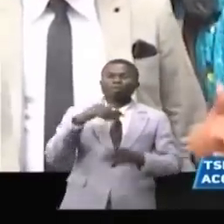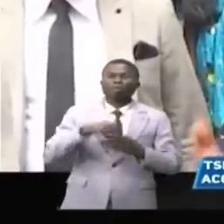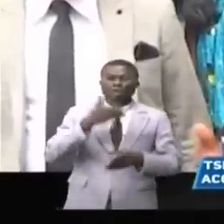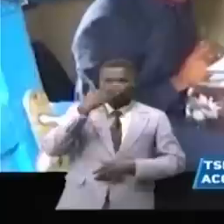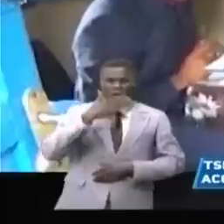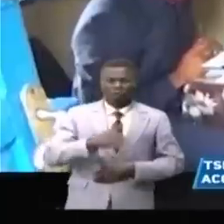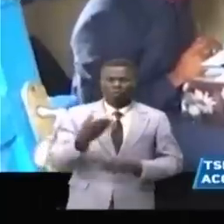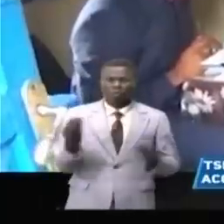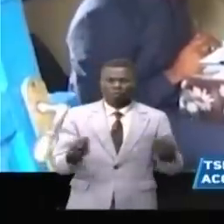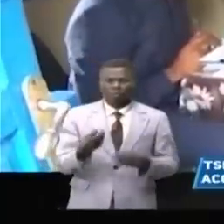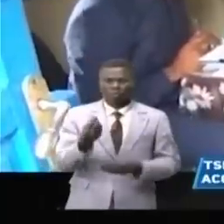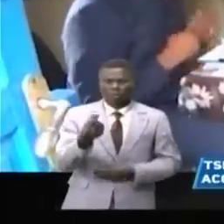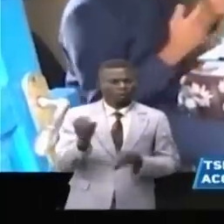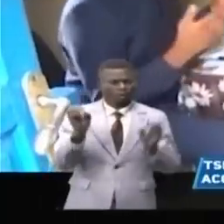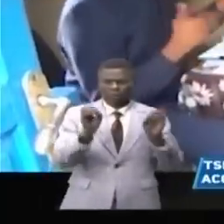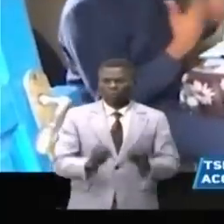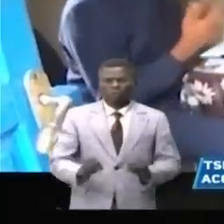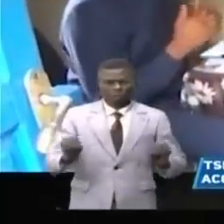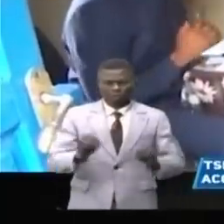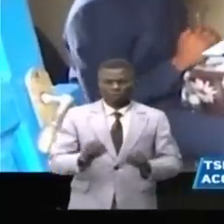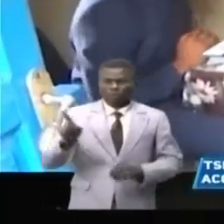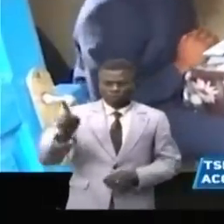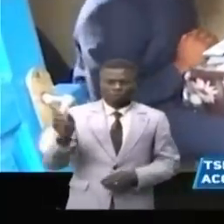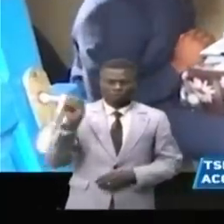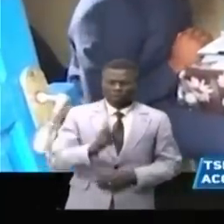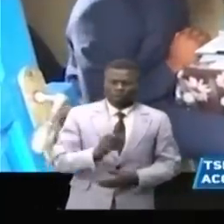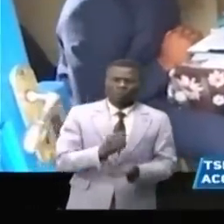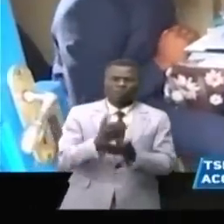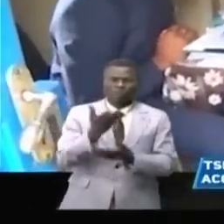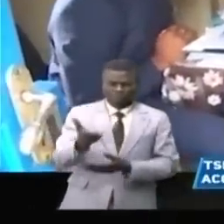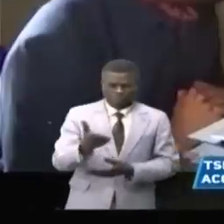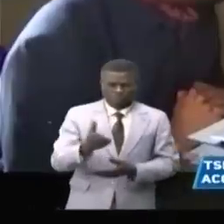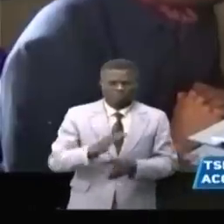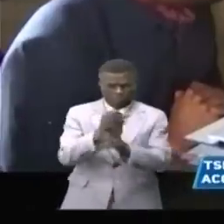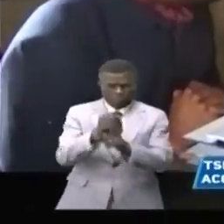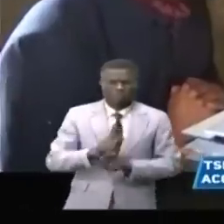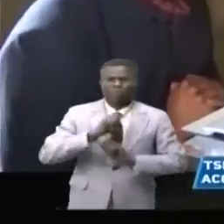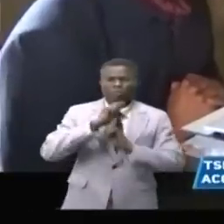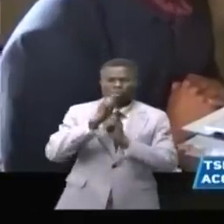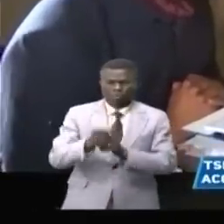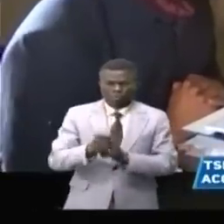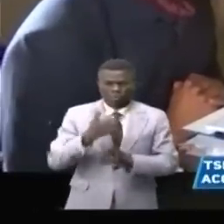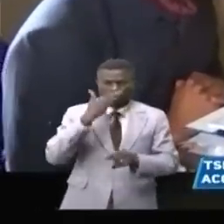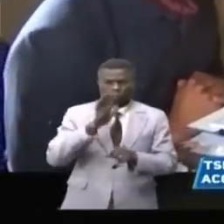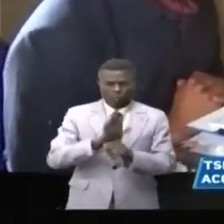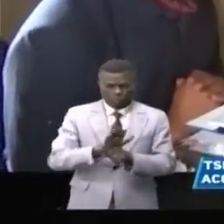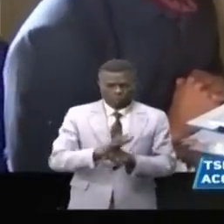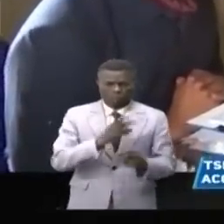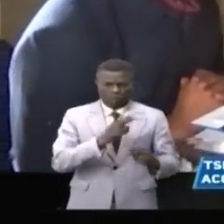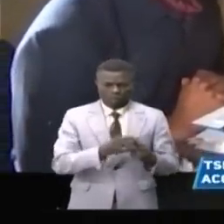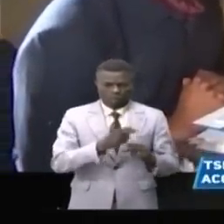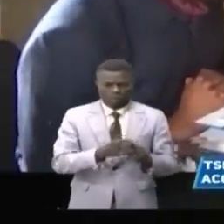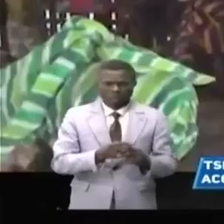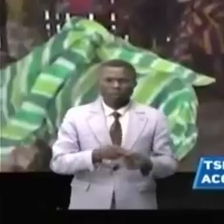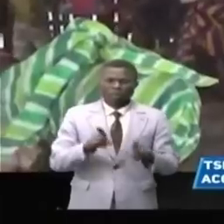faut partager. Responsable du centre hospitalier Merdi, qui réceptionne ses dons, promet de l'utiliser en bon père des familles au